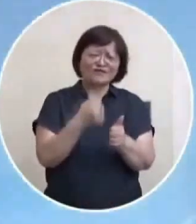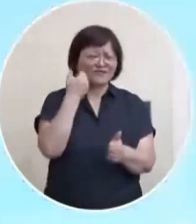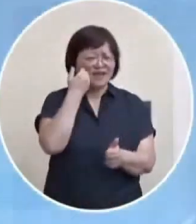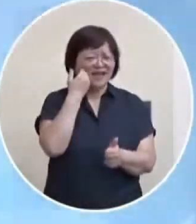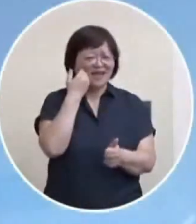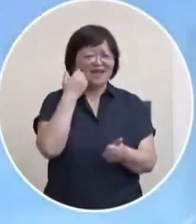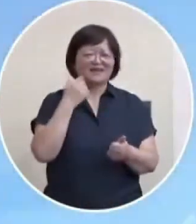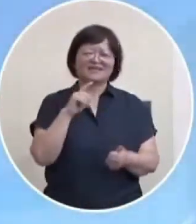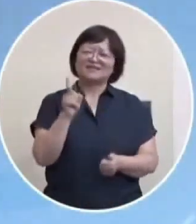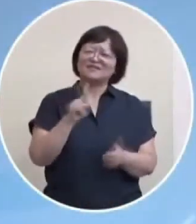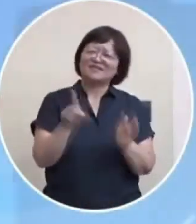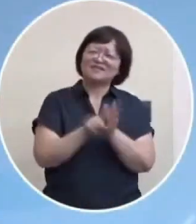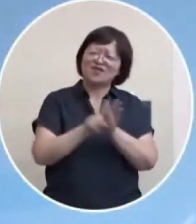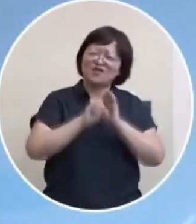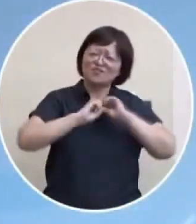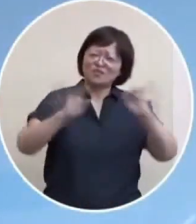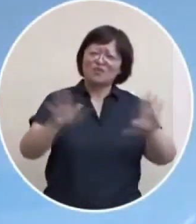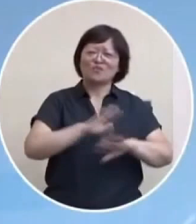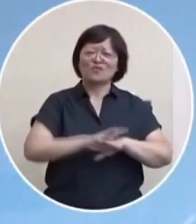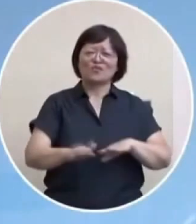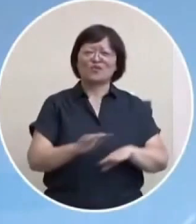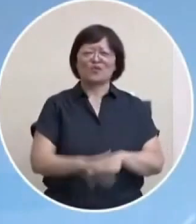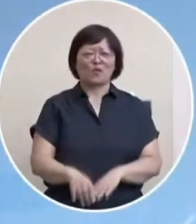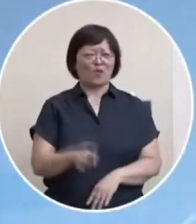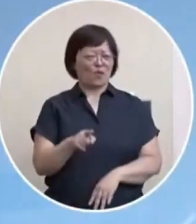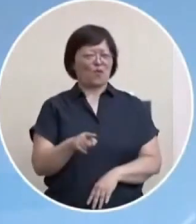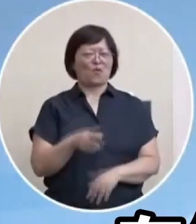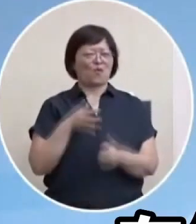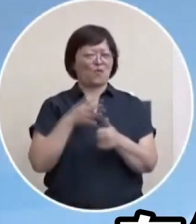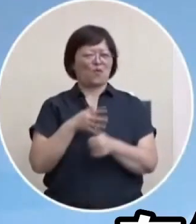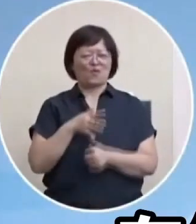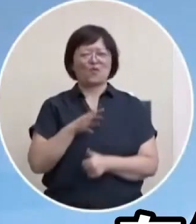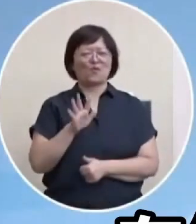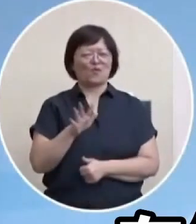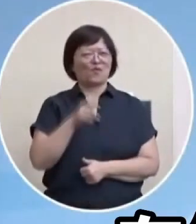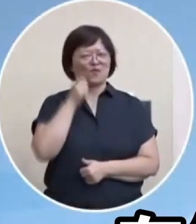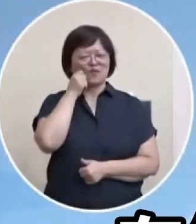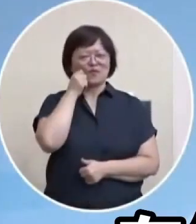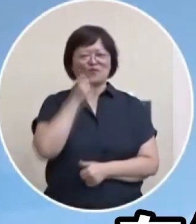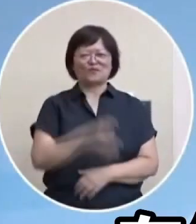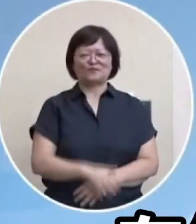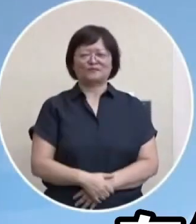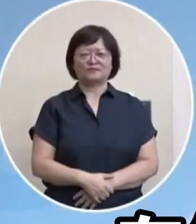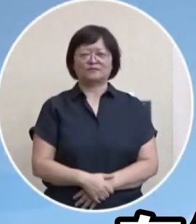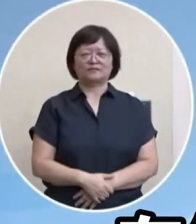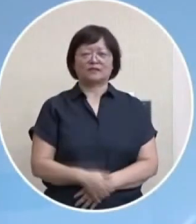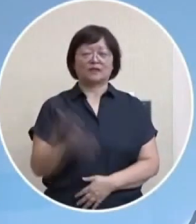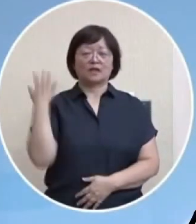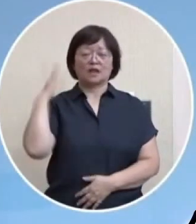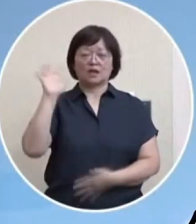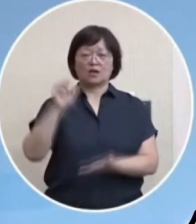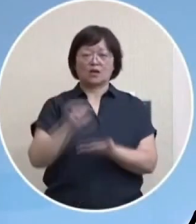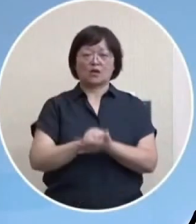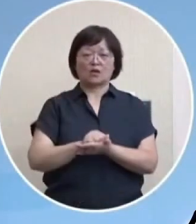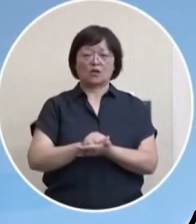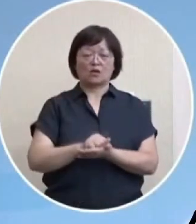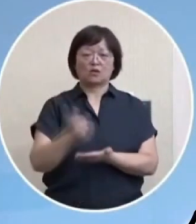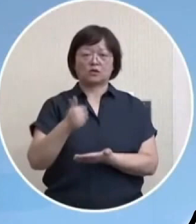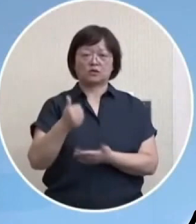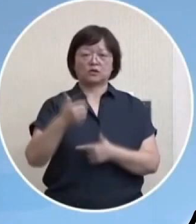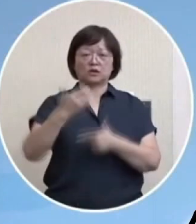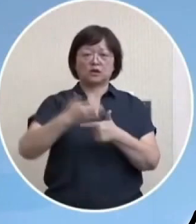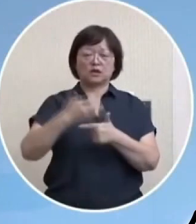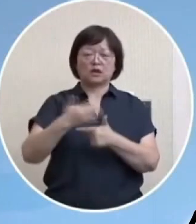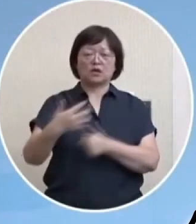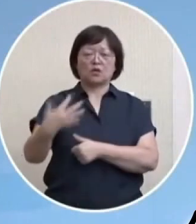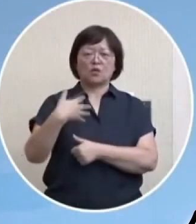呢？ 相当犀利的 题目。很多年前哦，有一个媒体界的朋友告诉我，他新闻界是制造